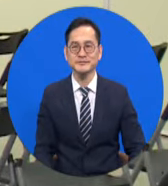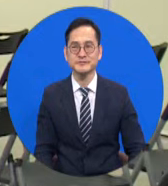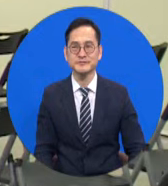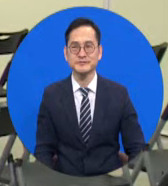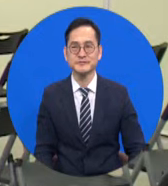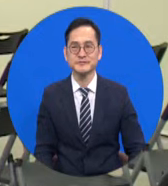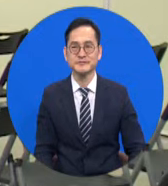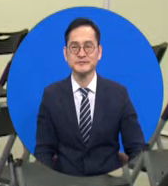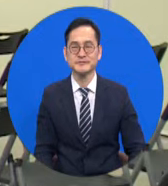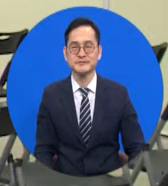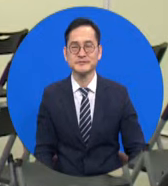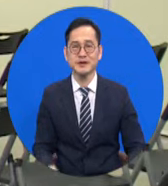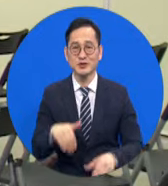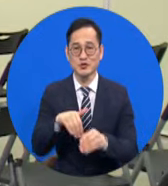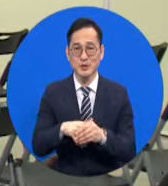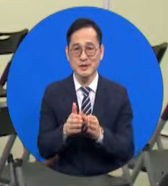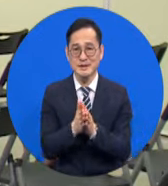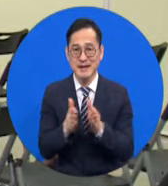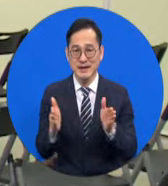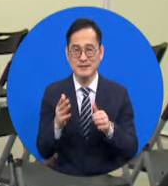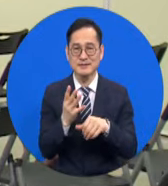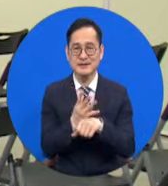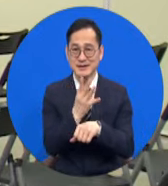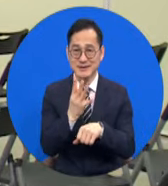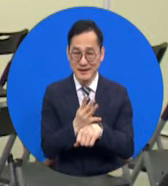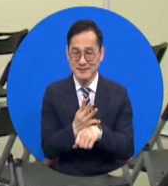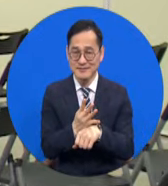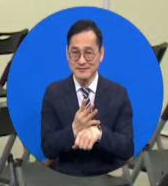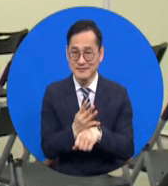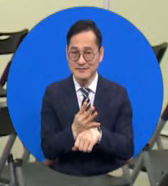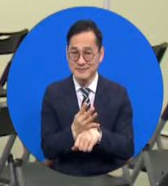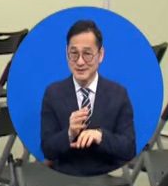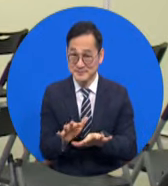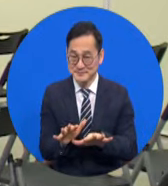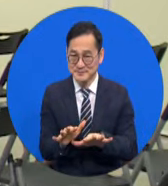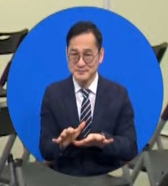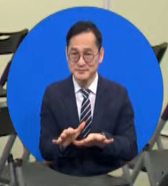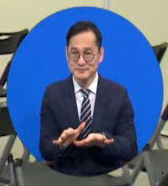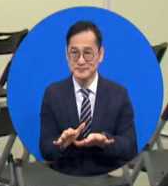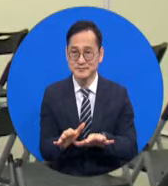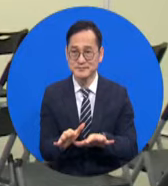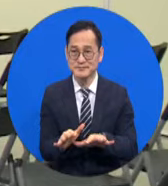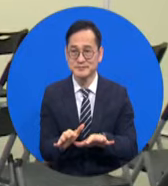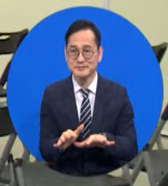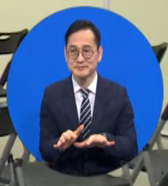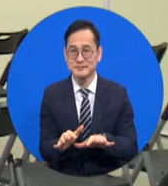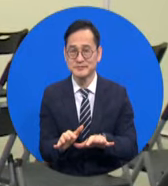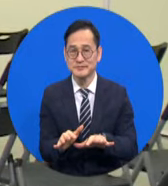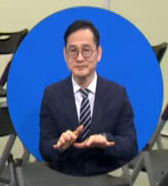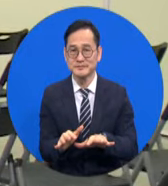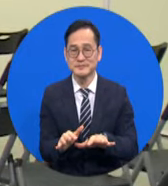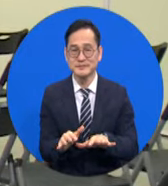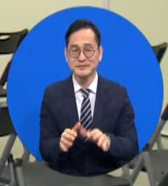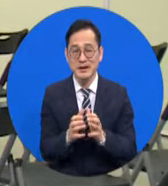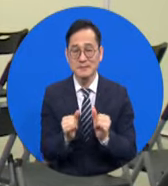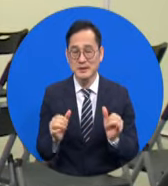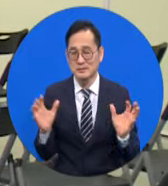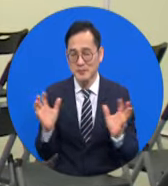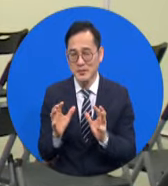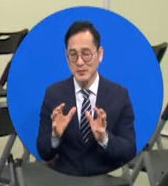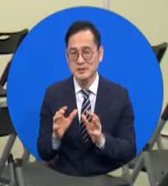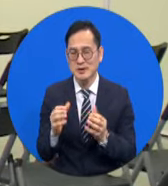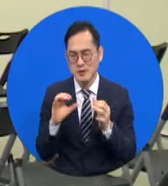점검하고 있습니다. 투표가 시작된 지 4시간여 지난 가운데 지지자들도 하나둘씩 모여 꼭 승리하자는 다짐을 하고